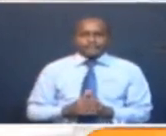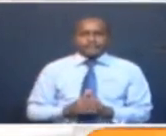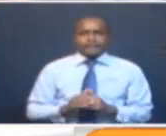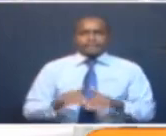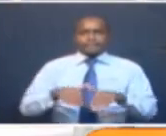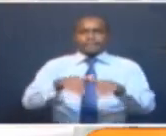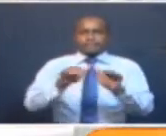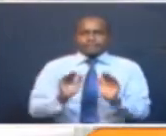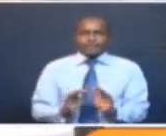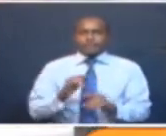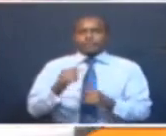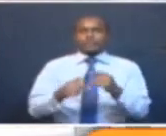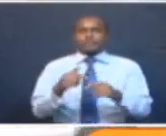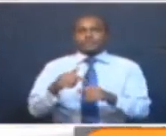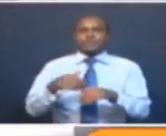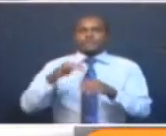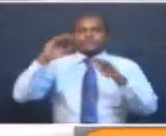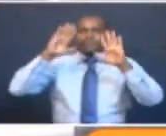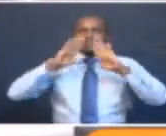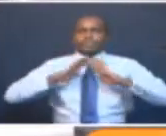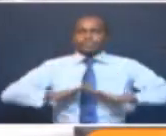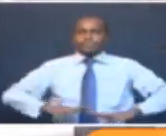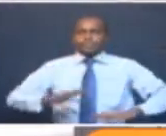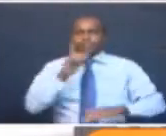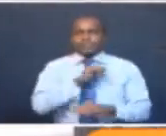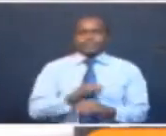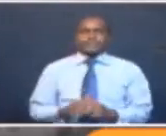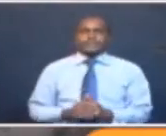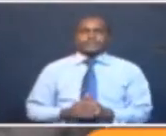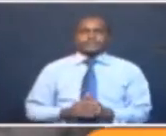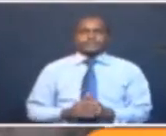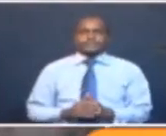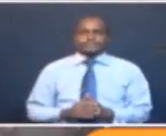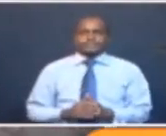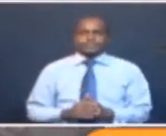yaliendelea baada ya utulivu kurejea. Ben Kirui, Citizen, Nipashe.